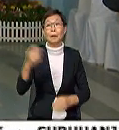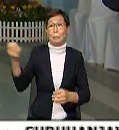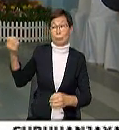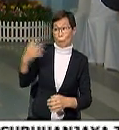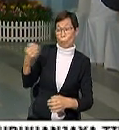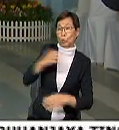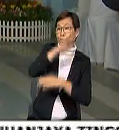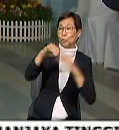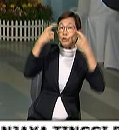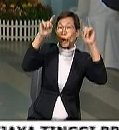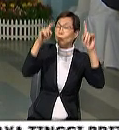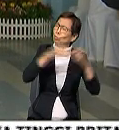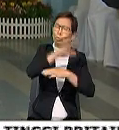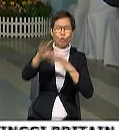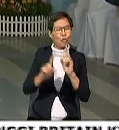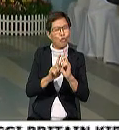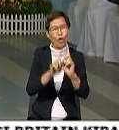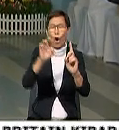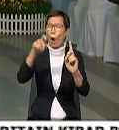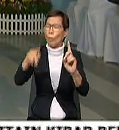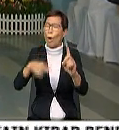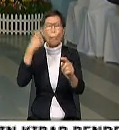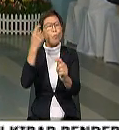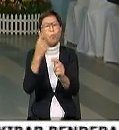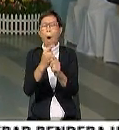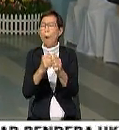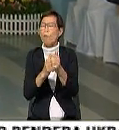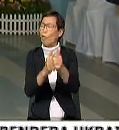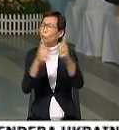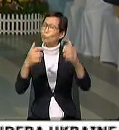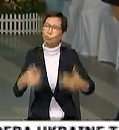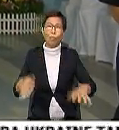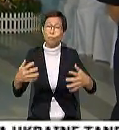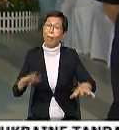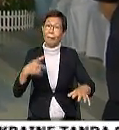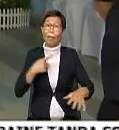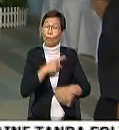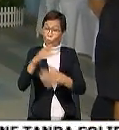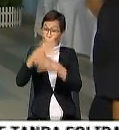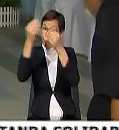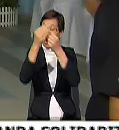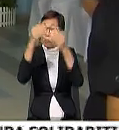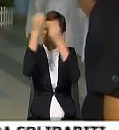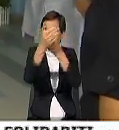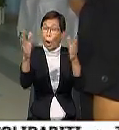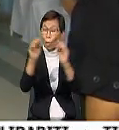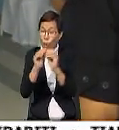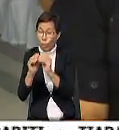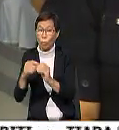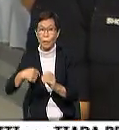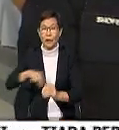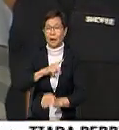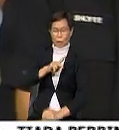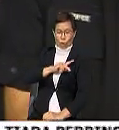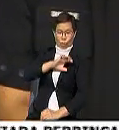Difahamkan semua berjaya mematuhi segala SOP yang telah pun ditetapkan. Dan untuk berkongsi lebih lanjut, saya bersama dengan Ketua